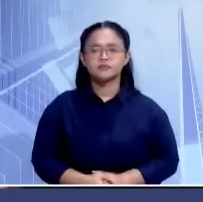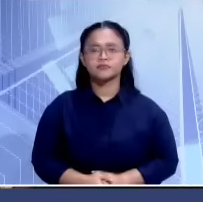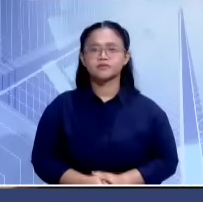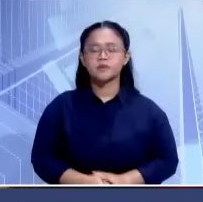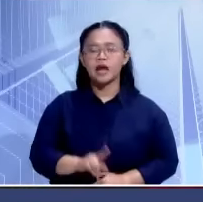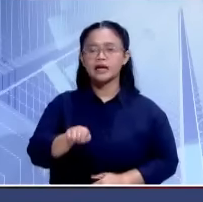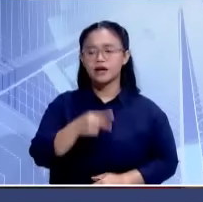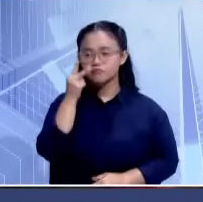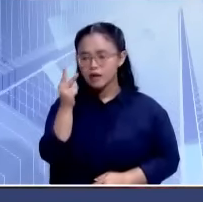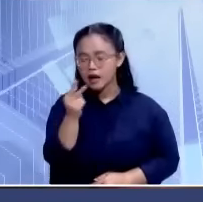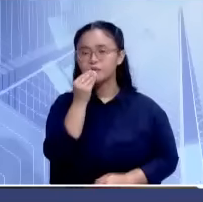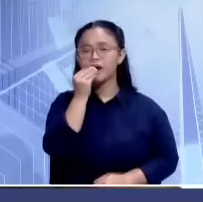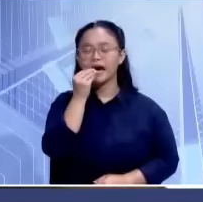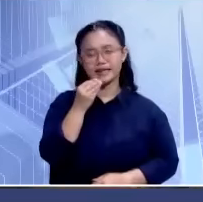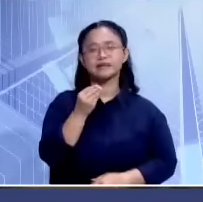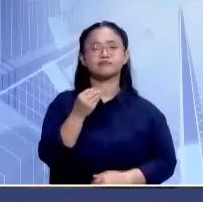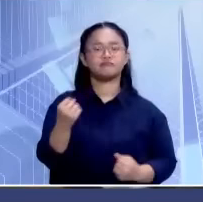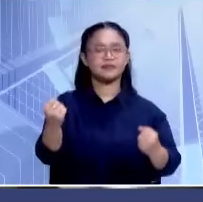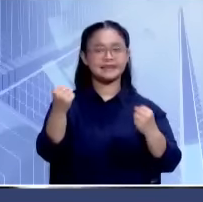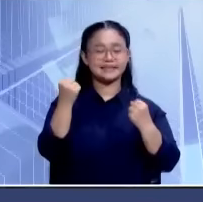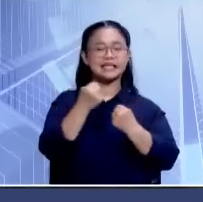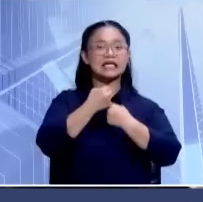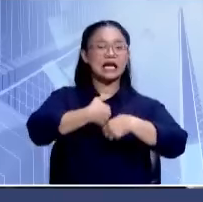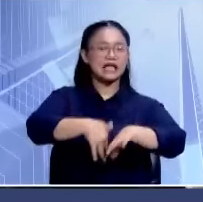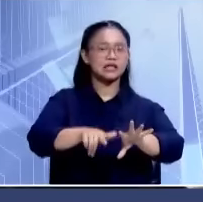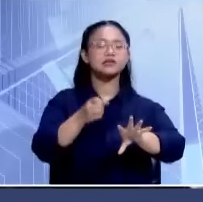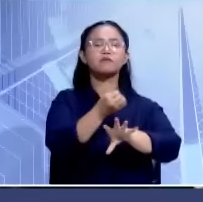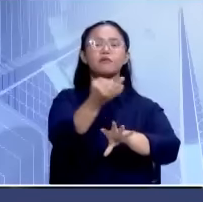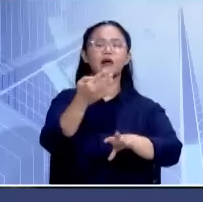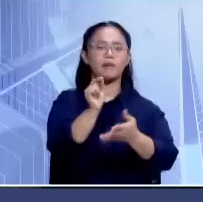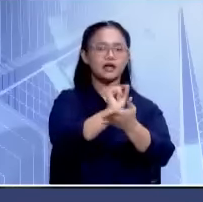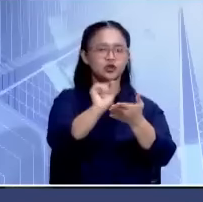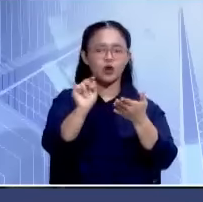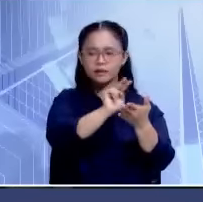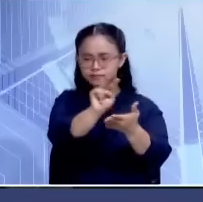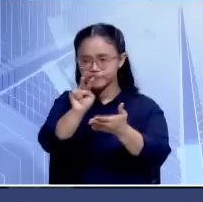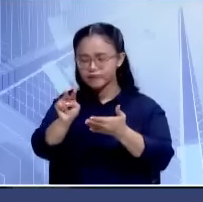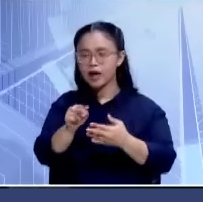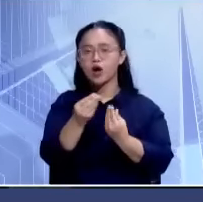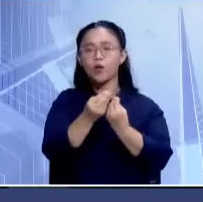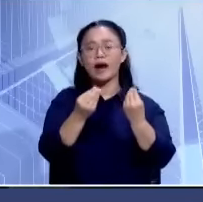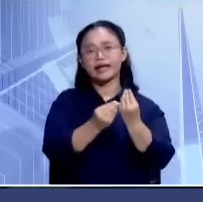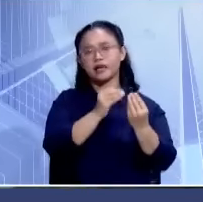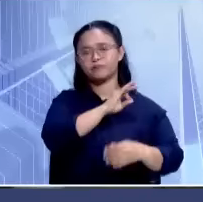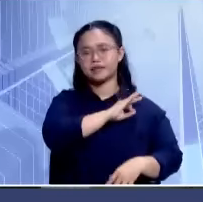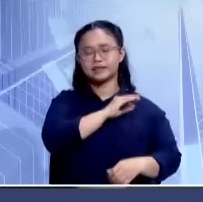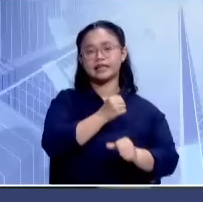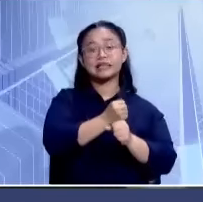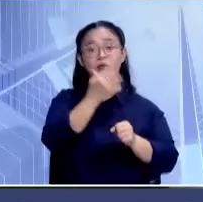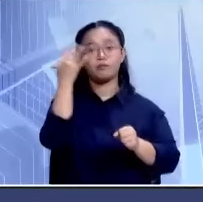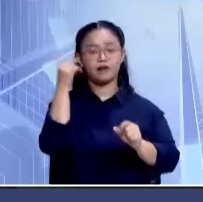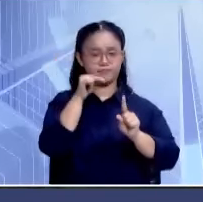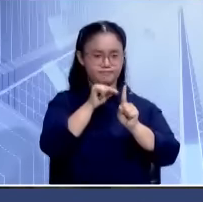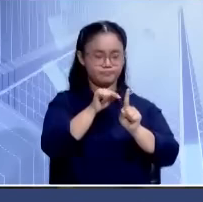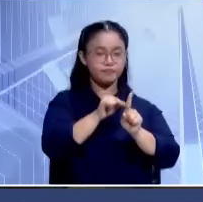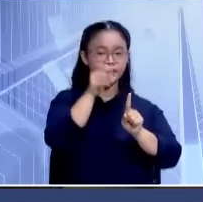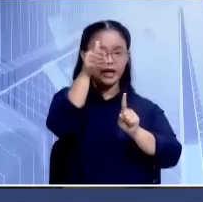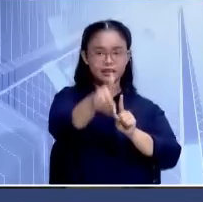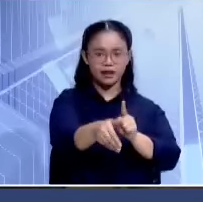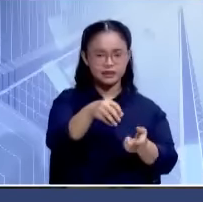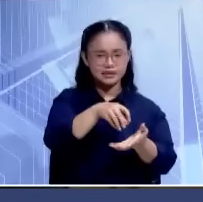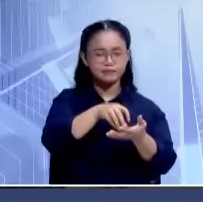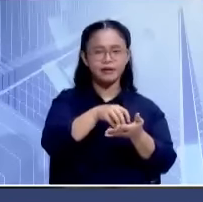Uji coba makan bergizi gratis terus dilakukan di sejumlah sekolah. Wakil Presiden Gibran Rakabuming Raka memantau